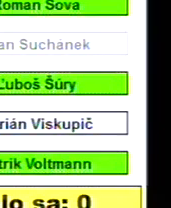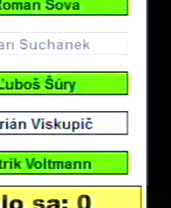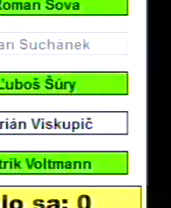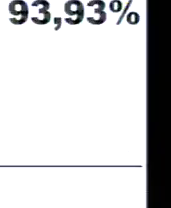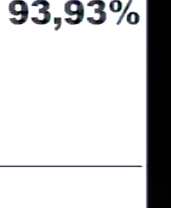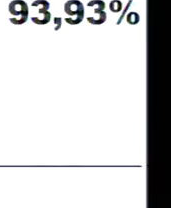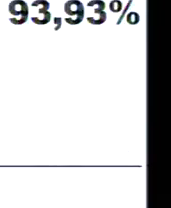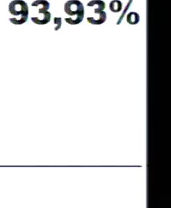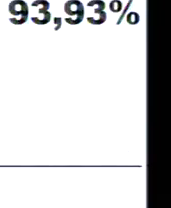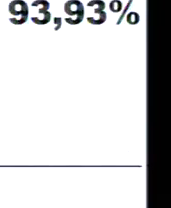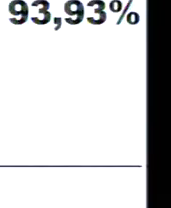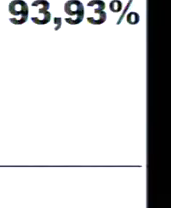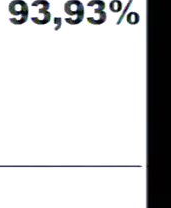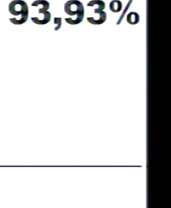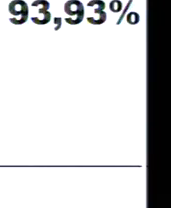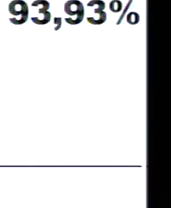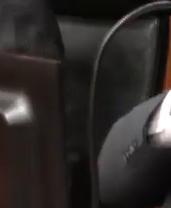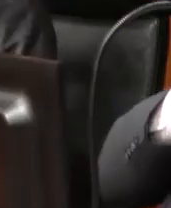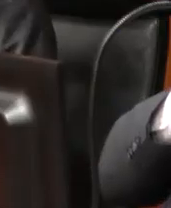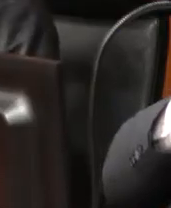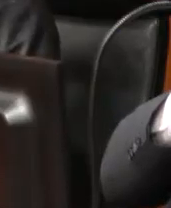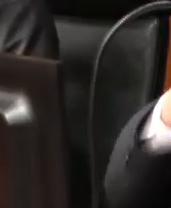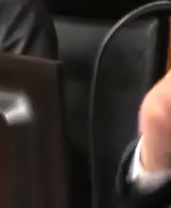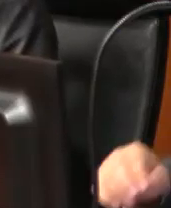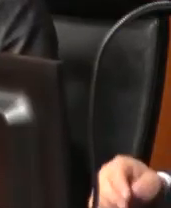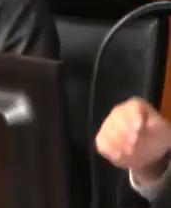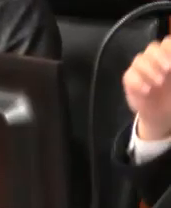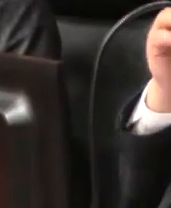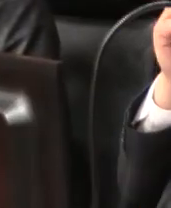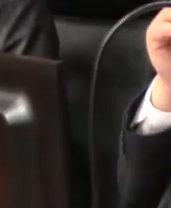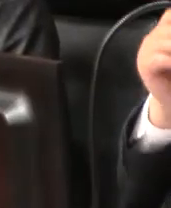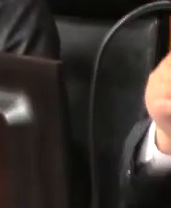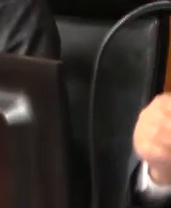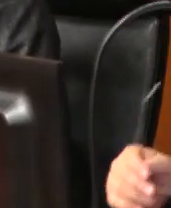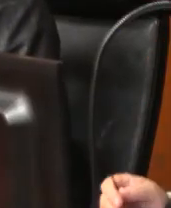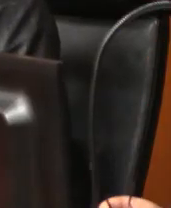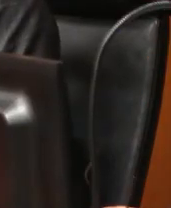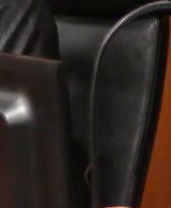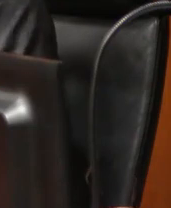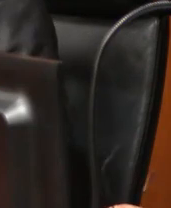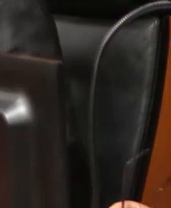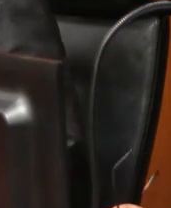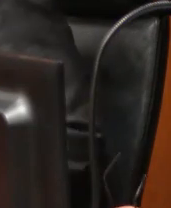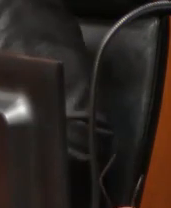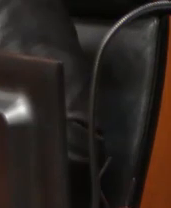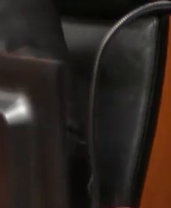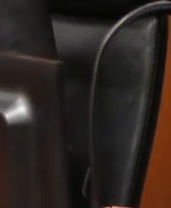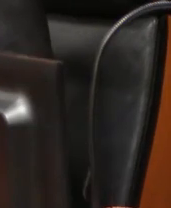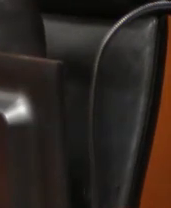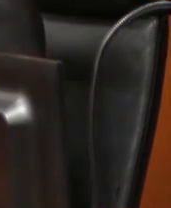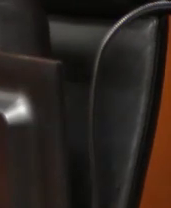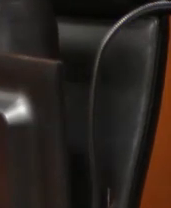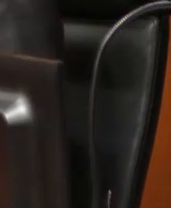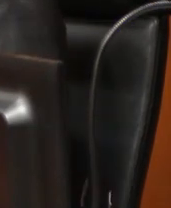Konštatujem, že je nás opäť menej, čiže 31 poslancov hlasovalo za, prítomných 33 a dvaja